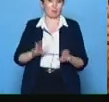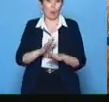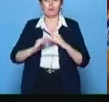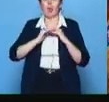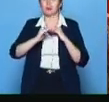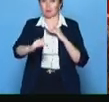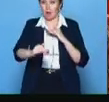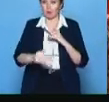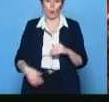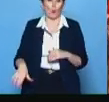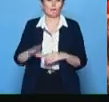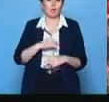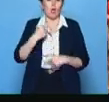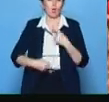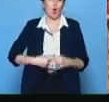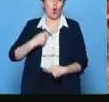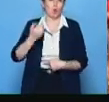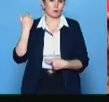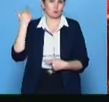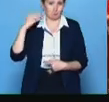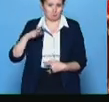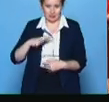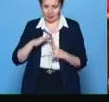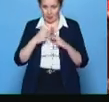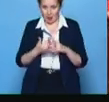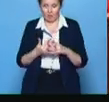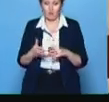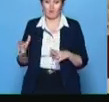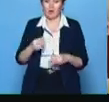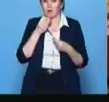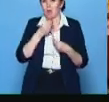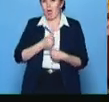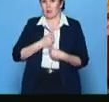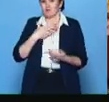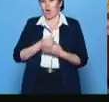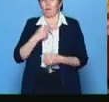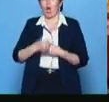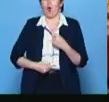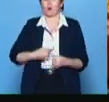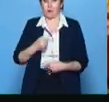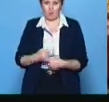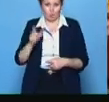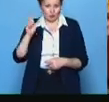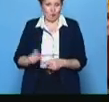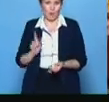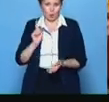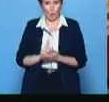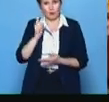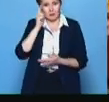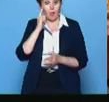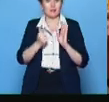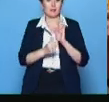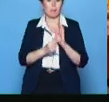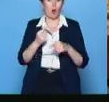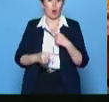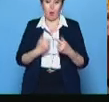всех корни были из деревень, и всех тянет своим корням. Как говорят, человек должен знать 7 поколений. Если